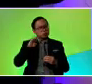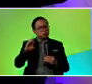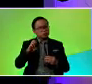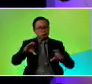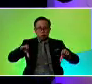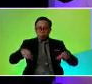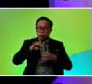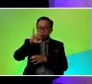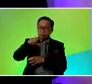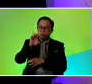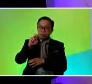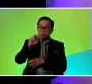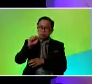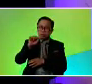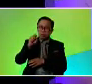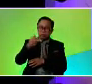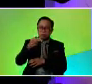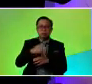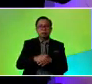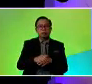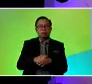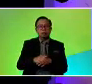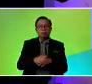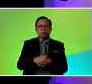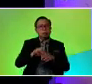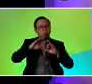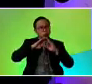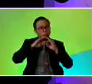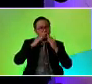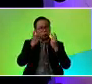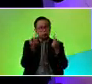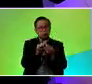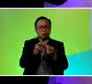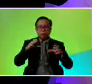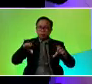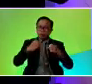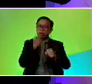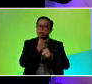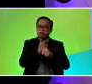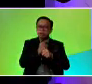jenayah dia adalah satu sindikat ini adalah kumpulan-kumpulan yang mengubah